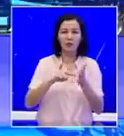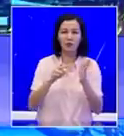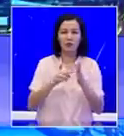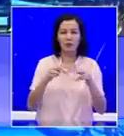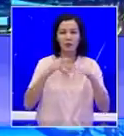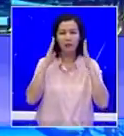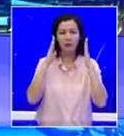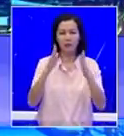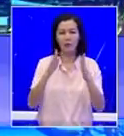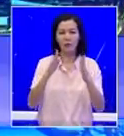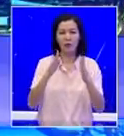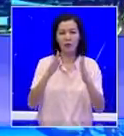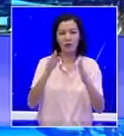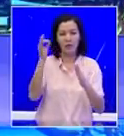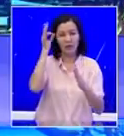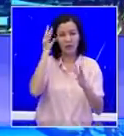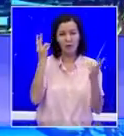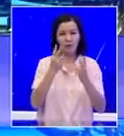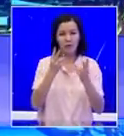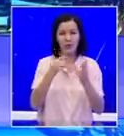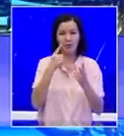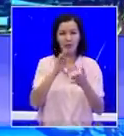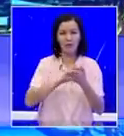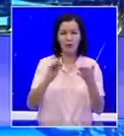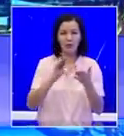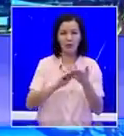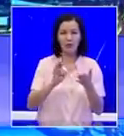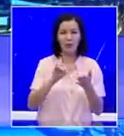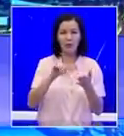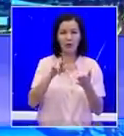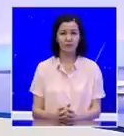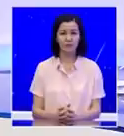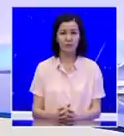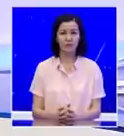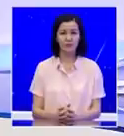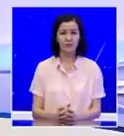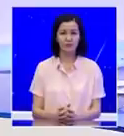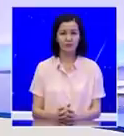жоспарлауға да мән беріп отырған есте ұстауымыз керек деп жазды Берік Уәли.